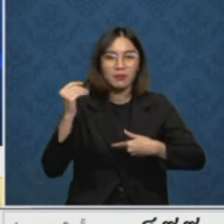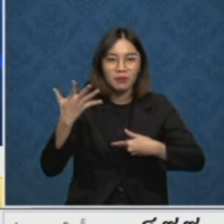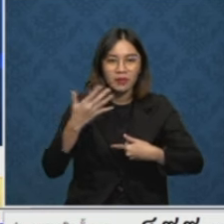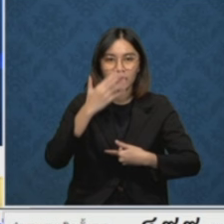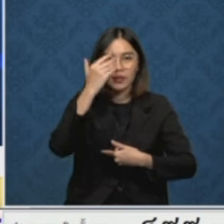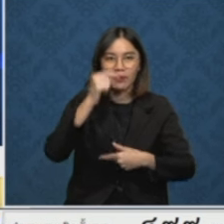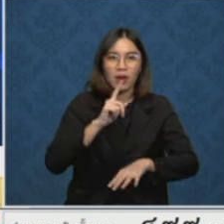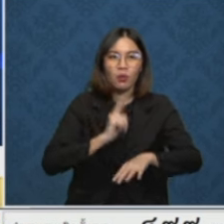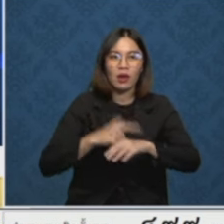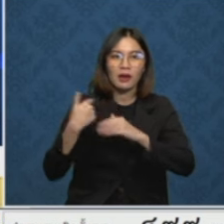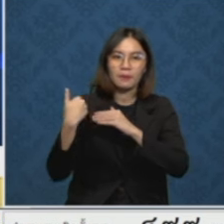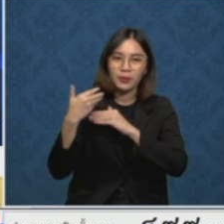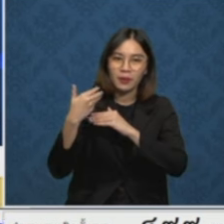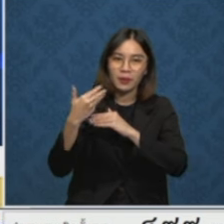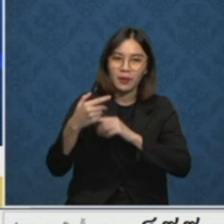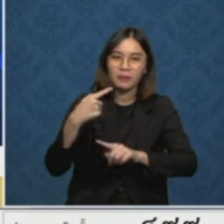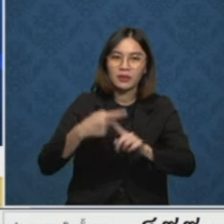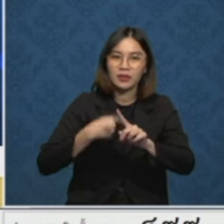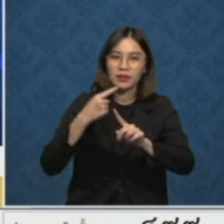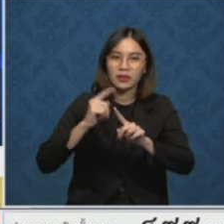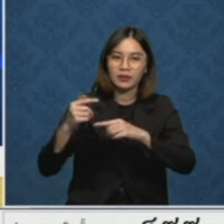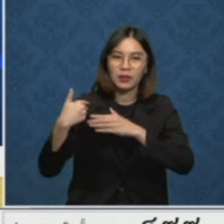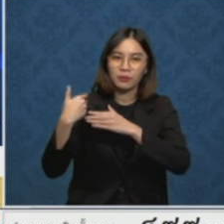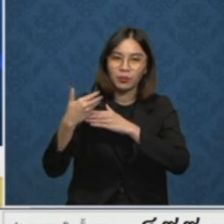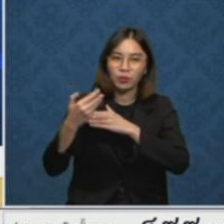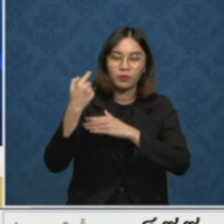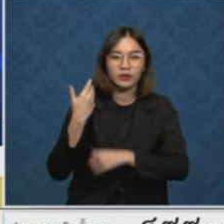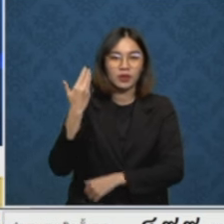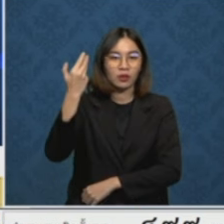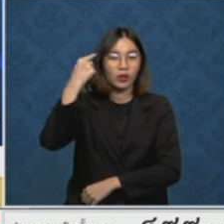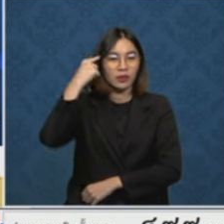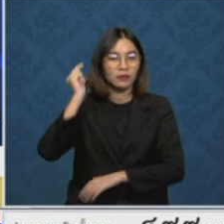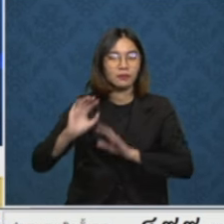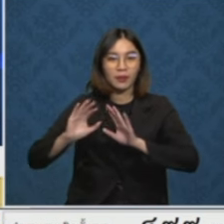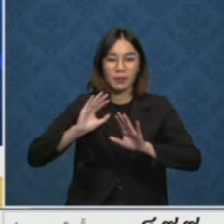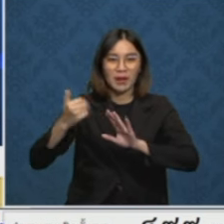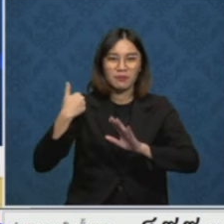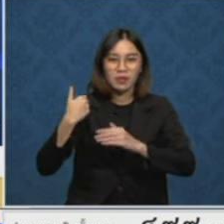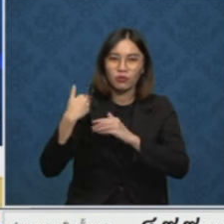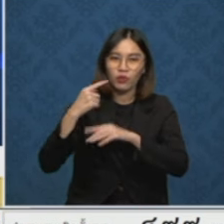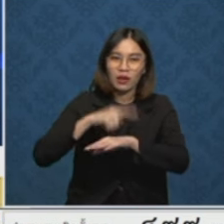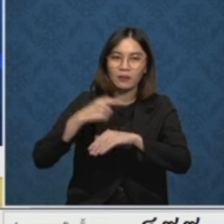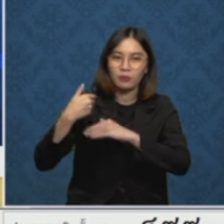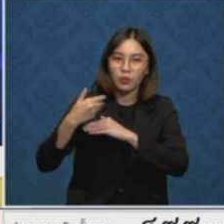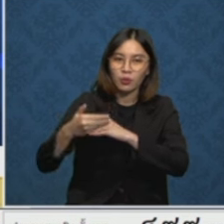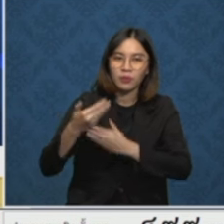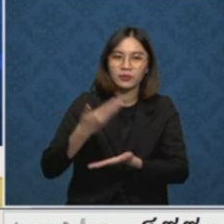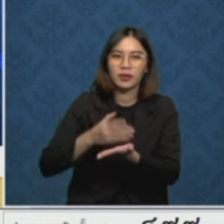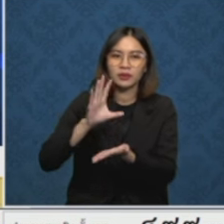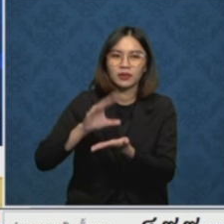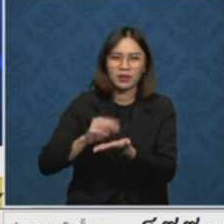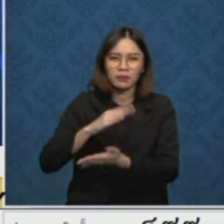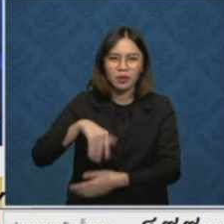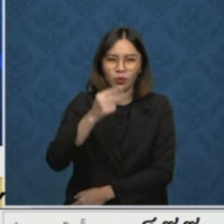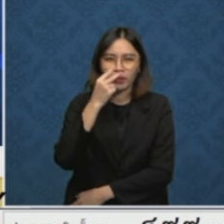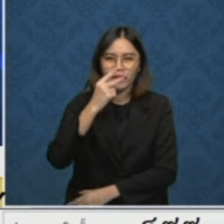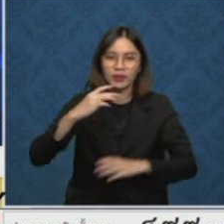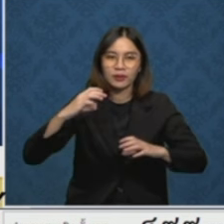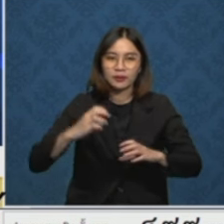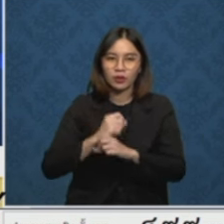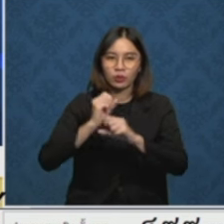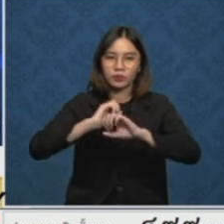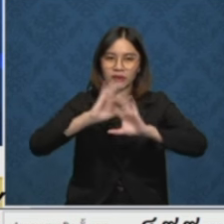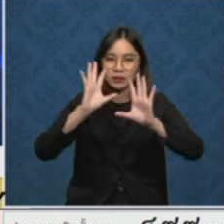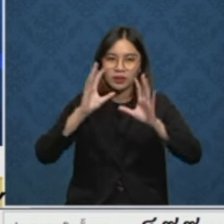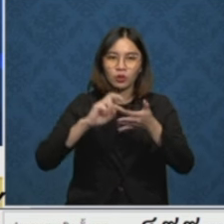เวลาเนี่ยมันก็ล่วงเลยมาหลายเดือนแล้วจากการที่ได้เคยประมาณการไว้ครั้งล่าสุดผลการจัดเก็บก็เห็นอยู่ค่ะว่